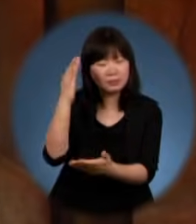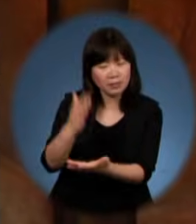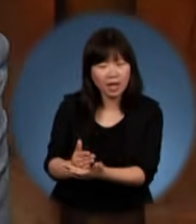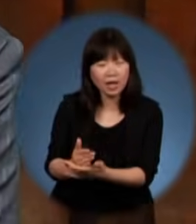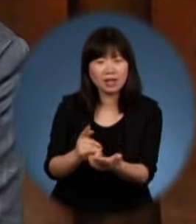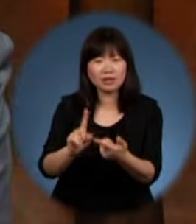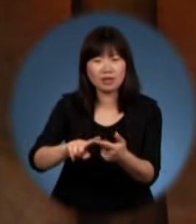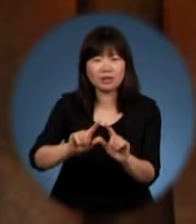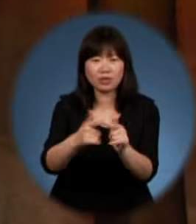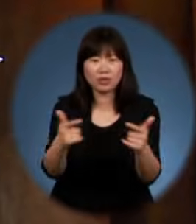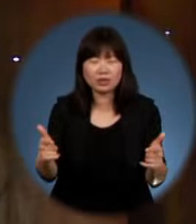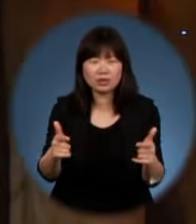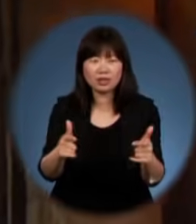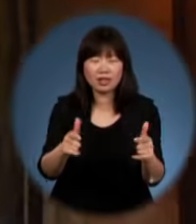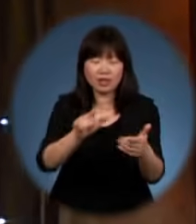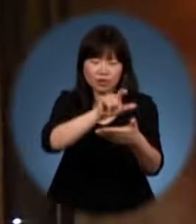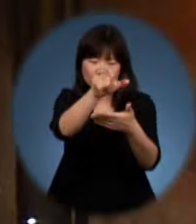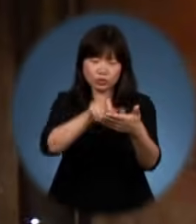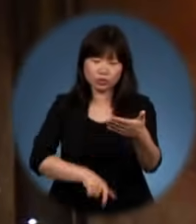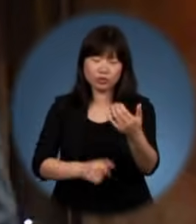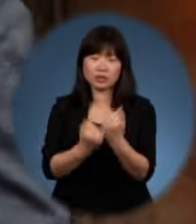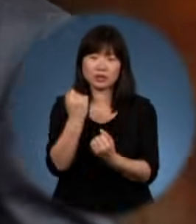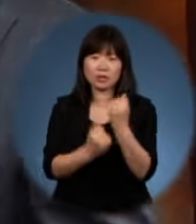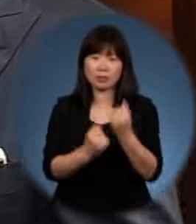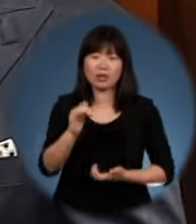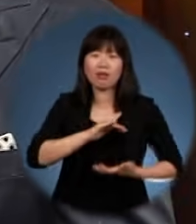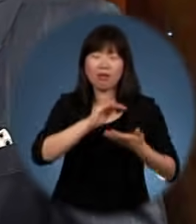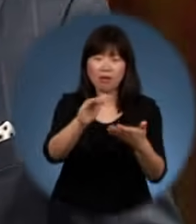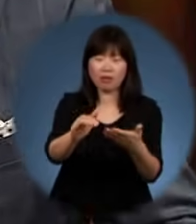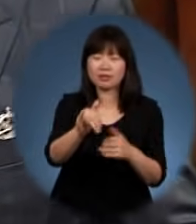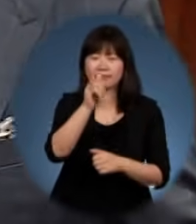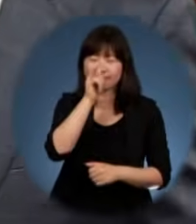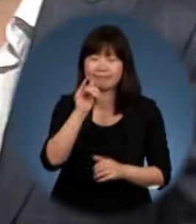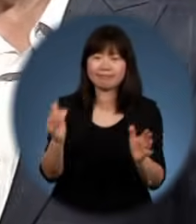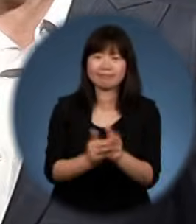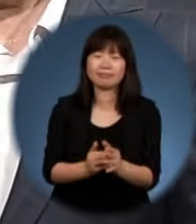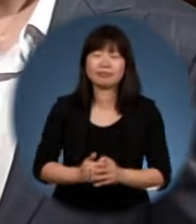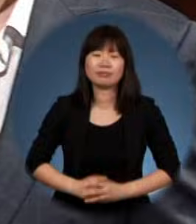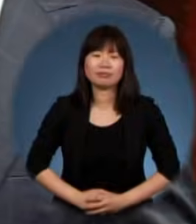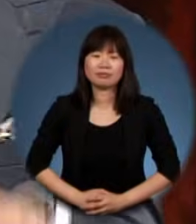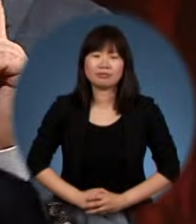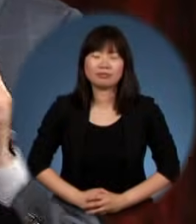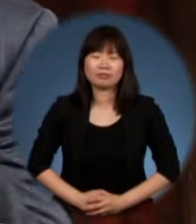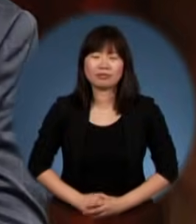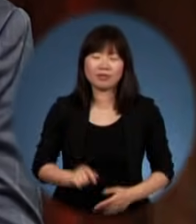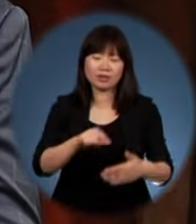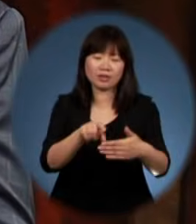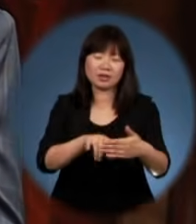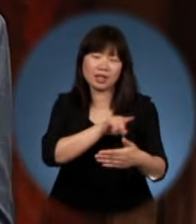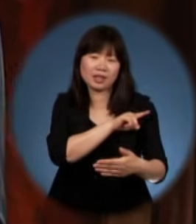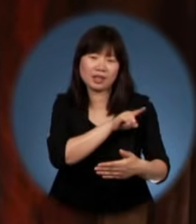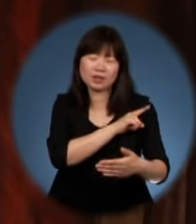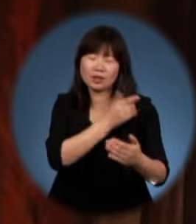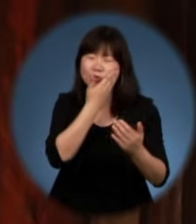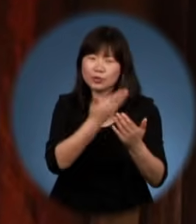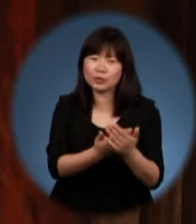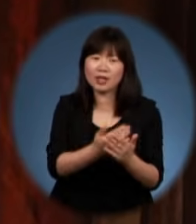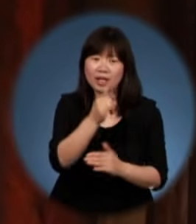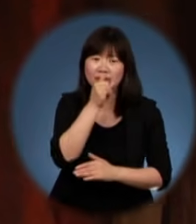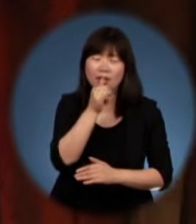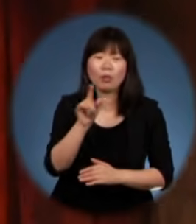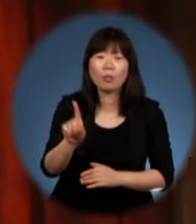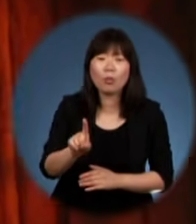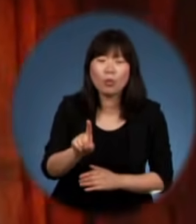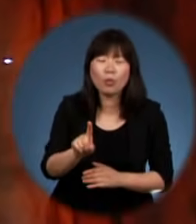되고 이런 것에 대해서 쭉 설명을 해 놓았습니다 그 중에 가장 중요한 것이 바로